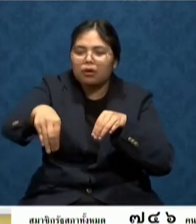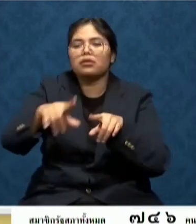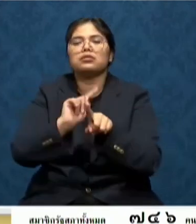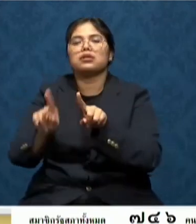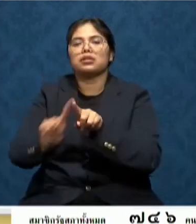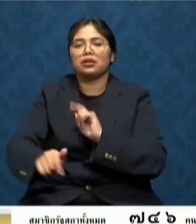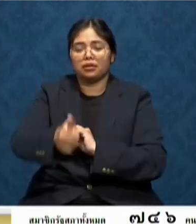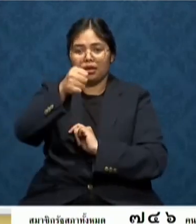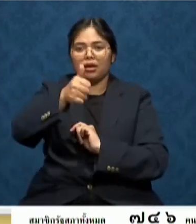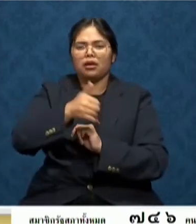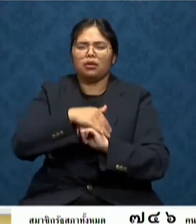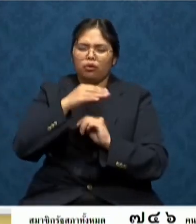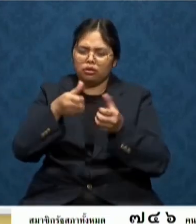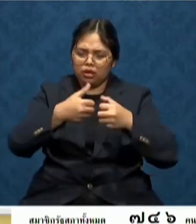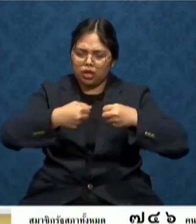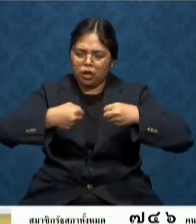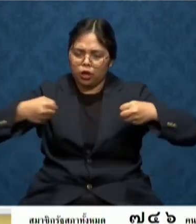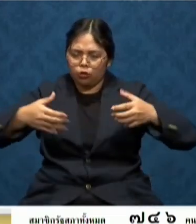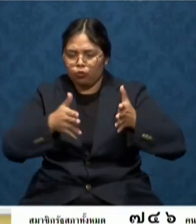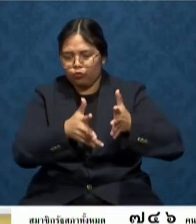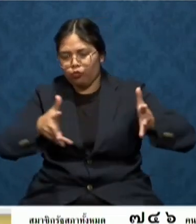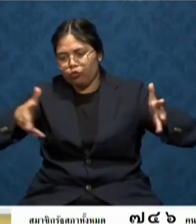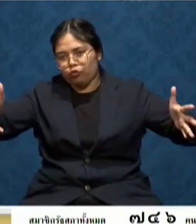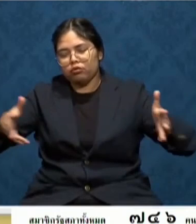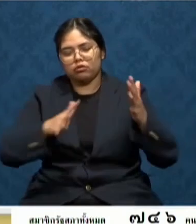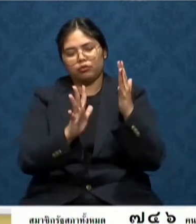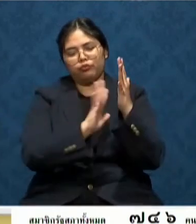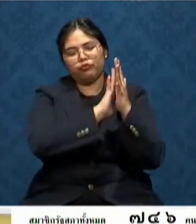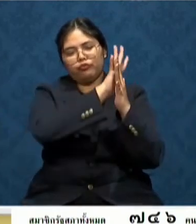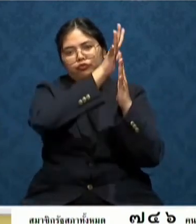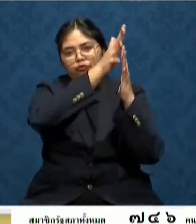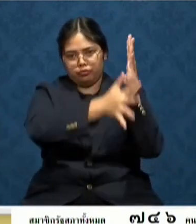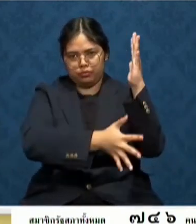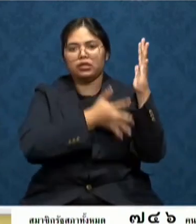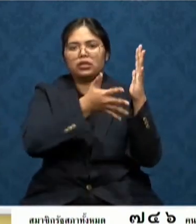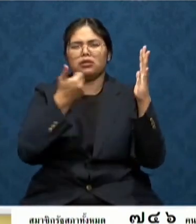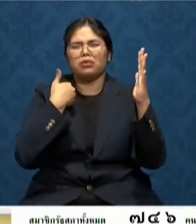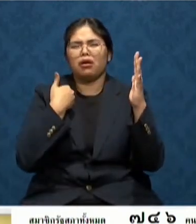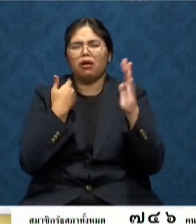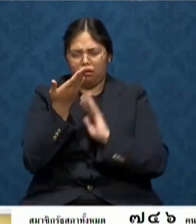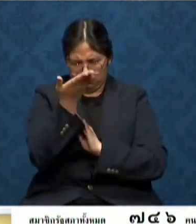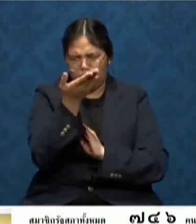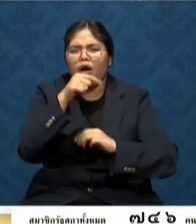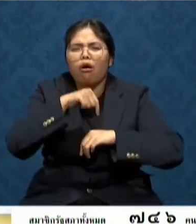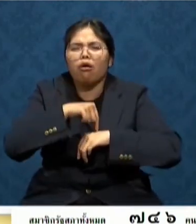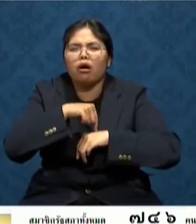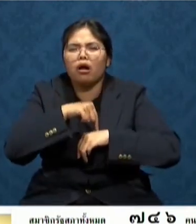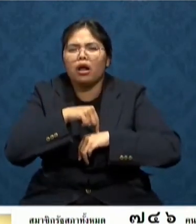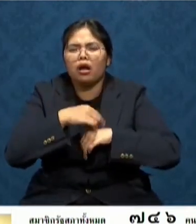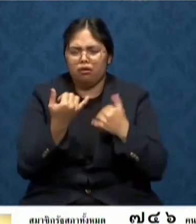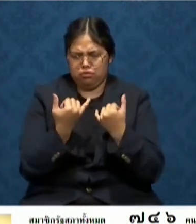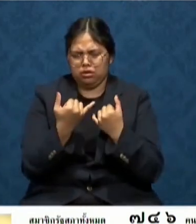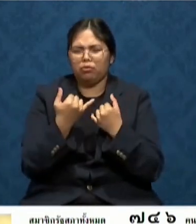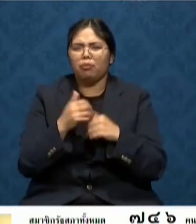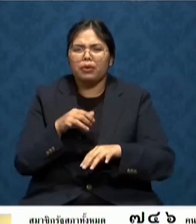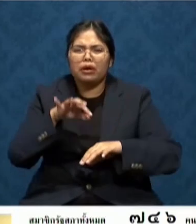แล้วก็จะขยายไปเรๆในทุทภมภาค ขอว่าร้าหนอยครับ วันนี้พ่เข้า